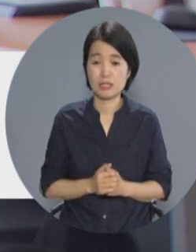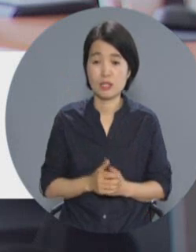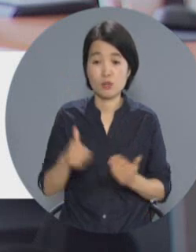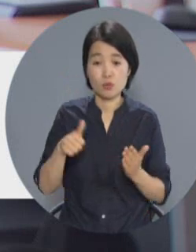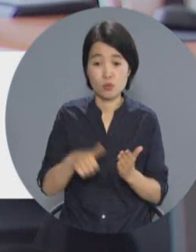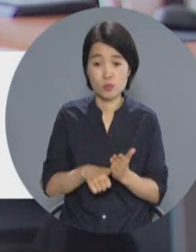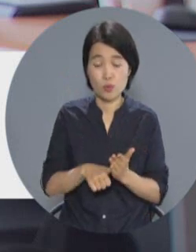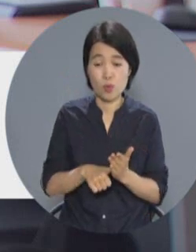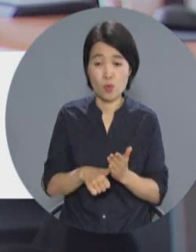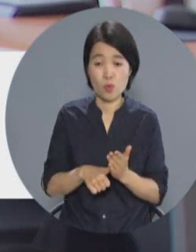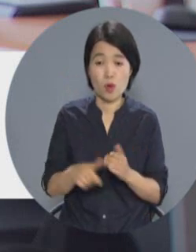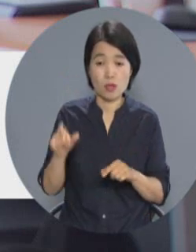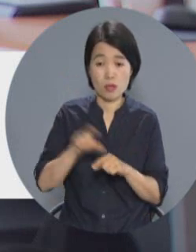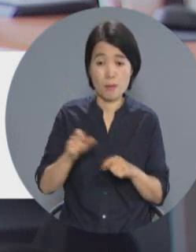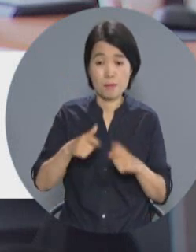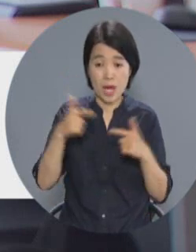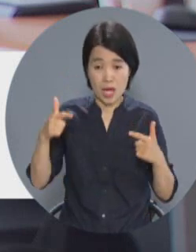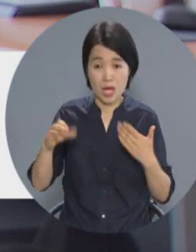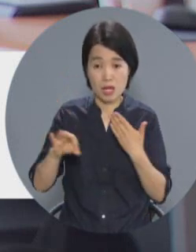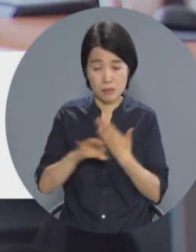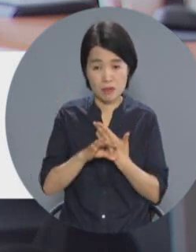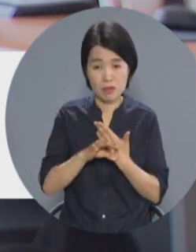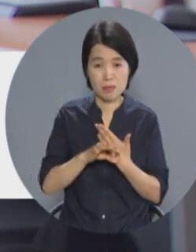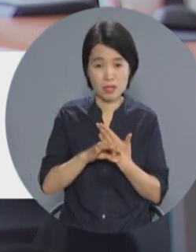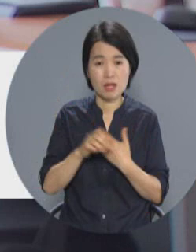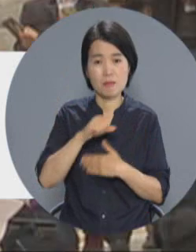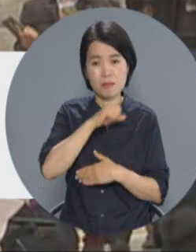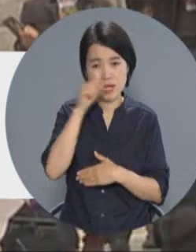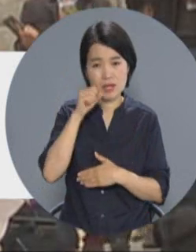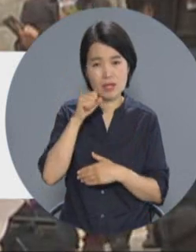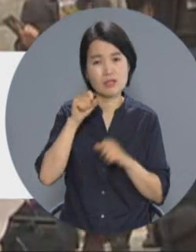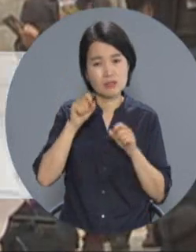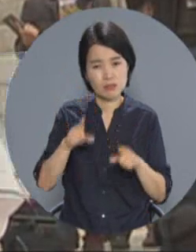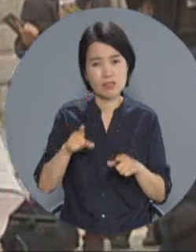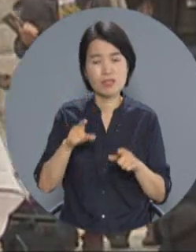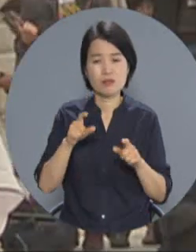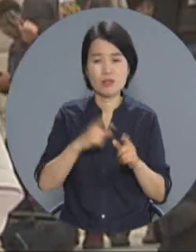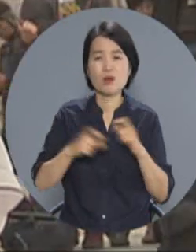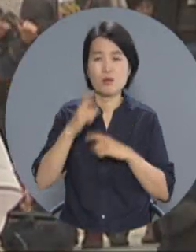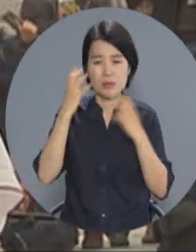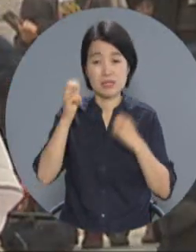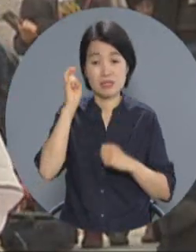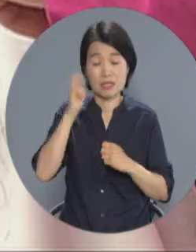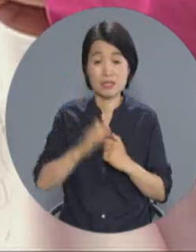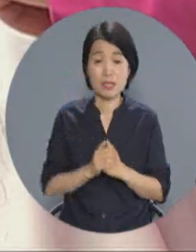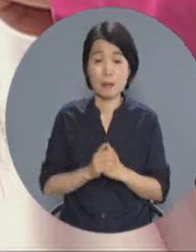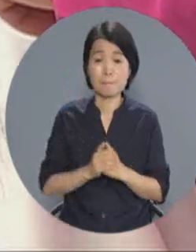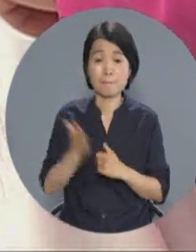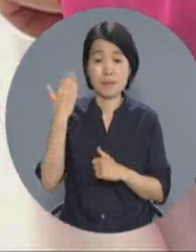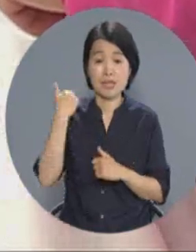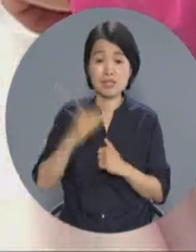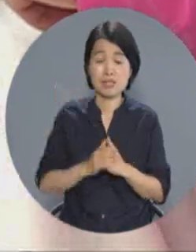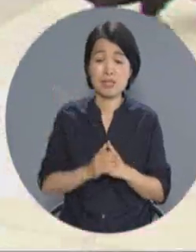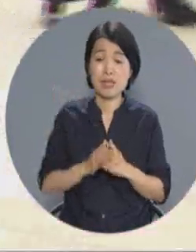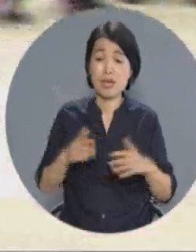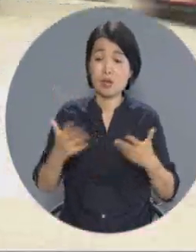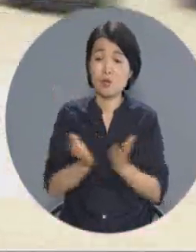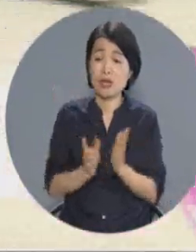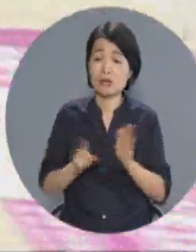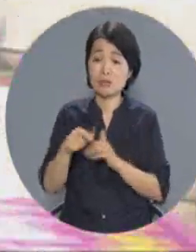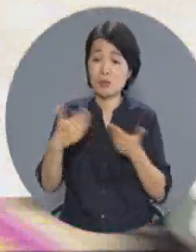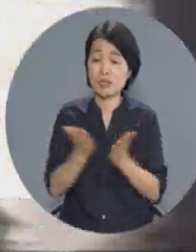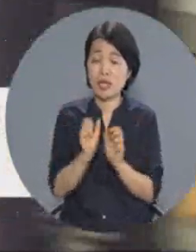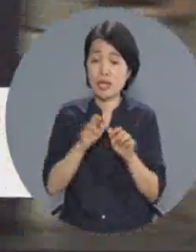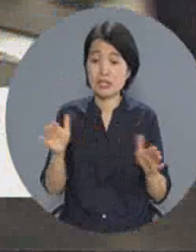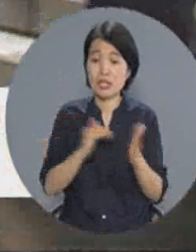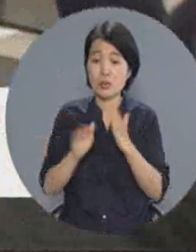투표율이 조금만 더 높았다면 선택의 기회가 더 많았을 거다. 2014년 전신인 통합진보당 해산 이후